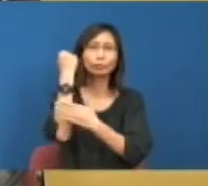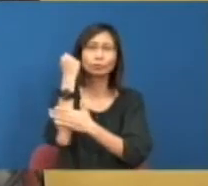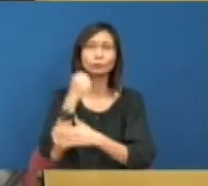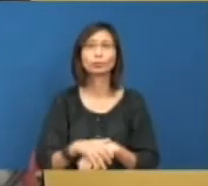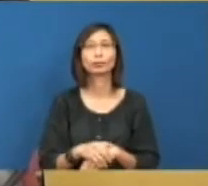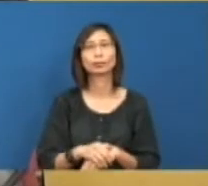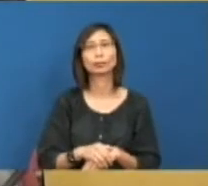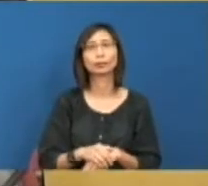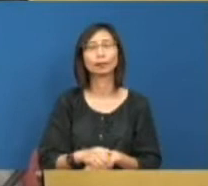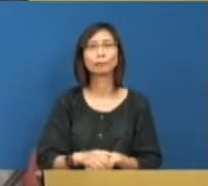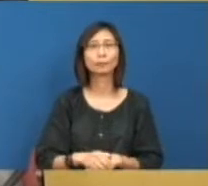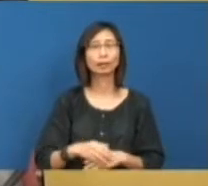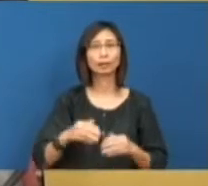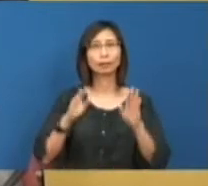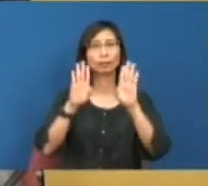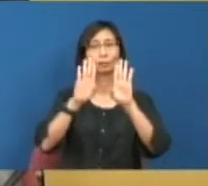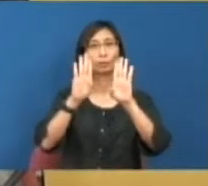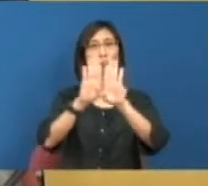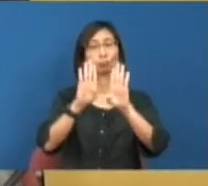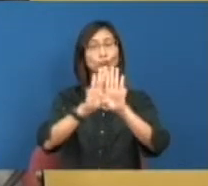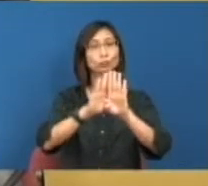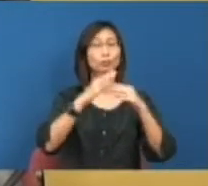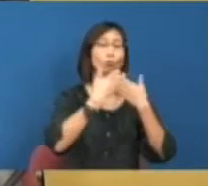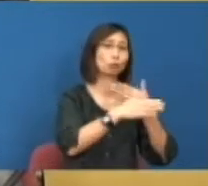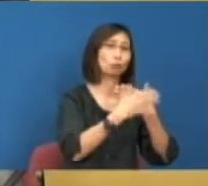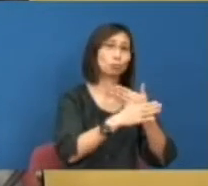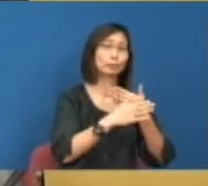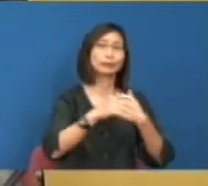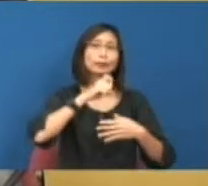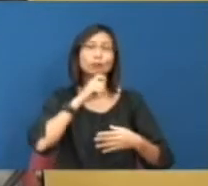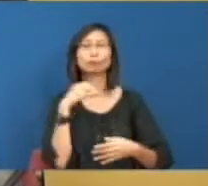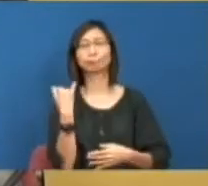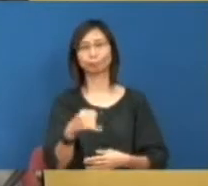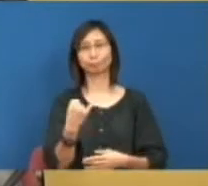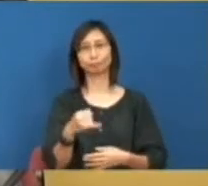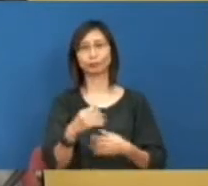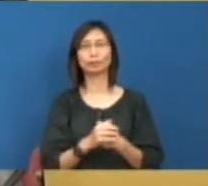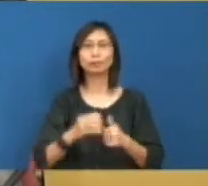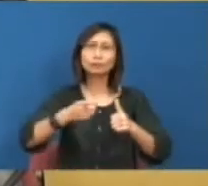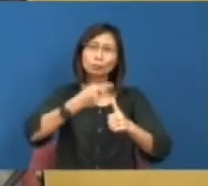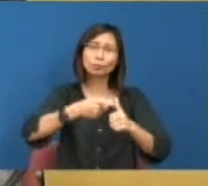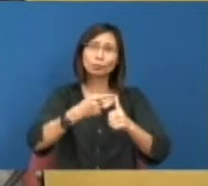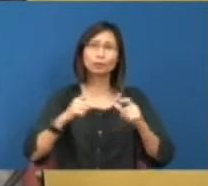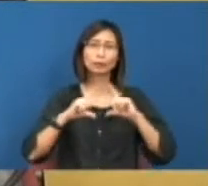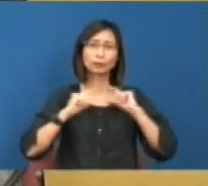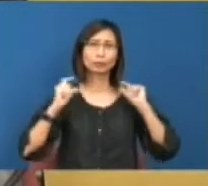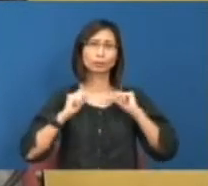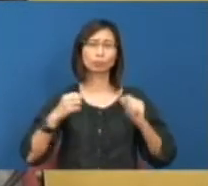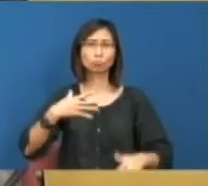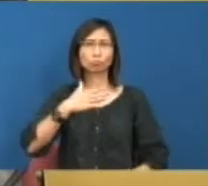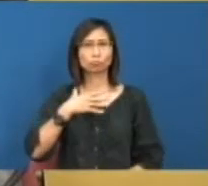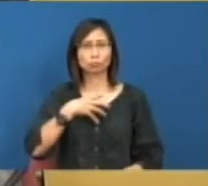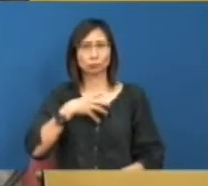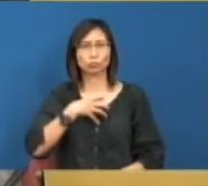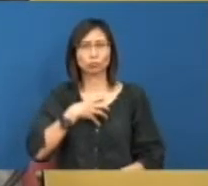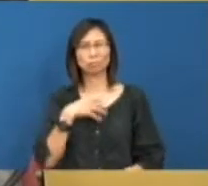現在曾蔭權的門外。一來是特首覺得惡體，第二就是說如果聚了眾之後可能會形